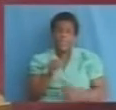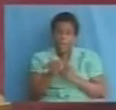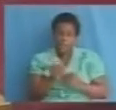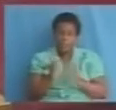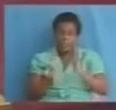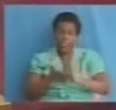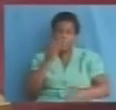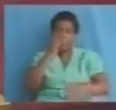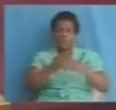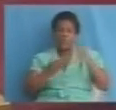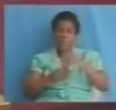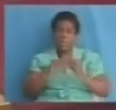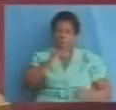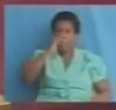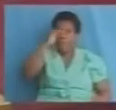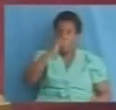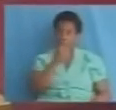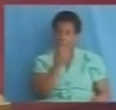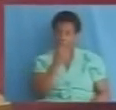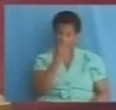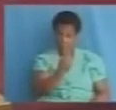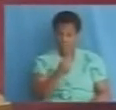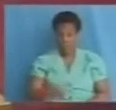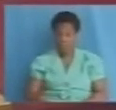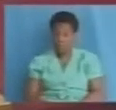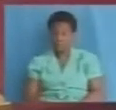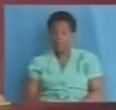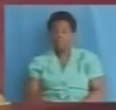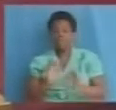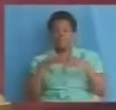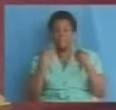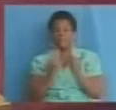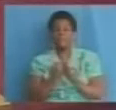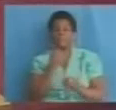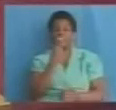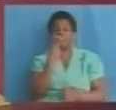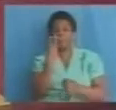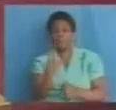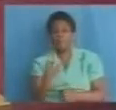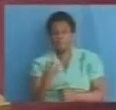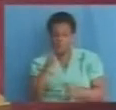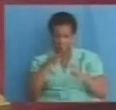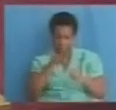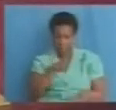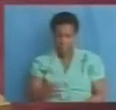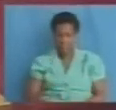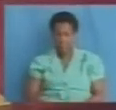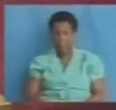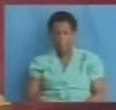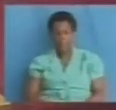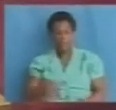yen uwe wa kucha familia 24 Ene la nsambi ilop kambi Ya ffu buk